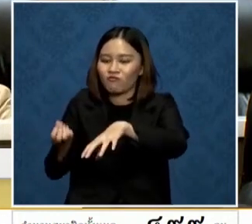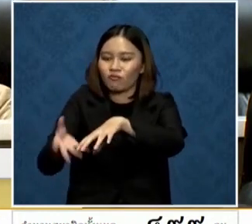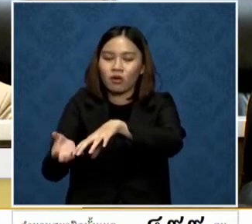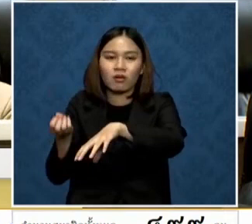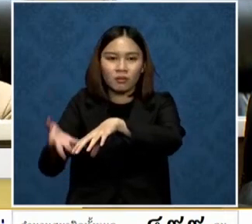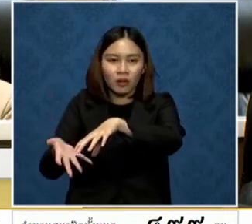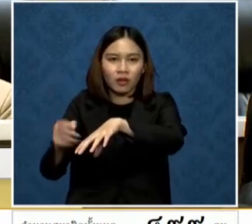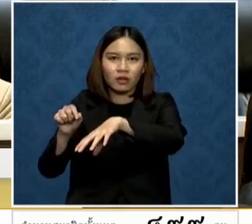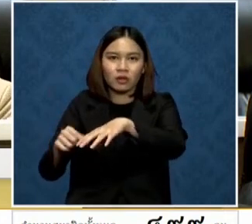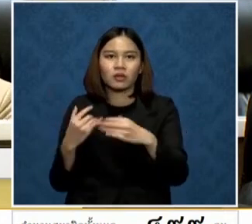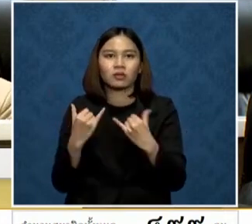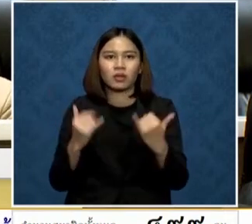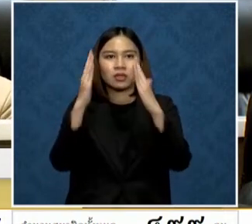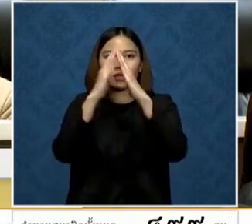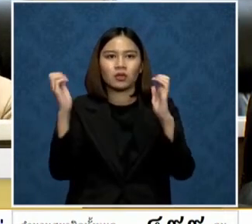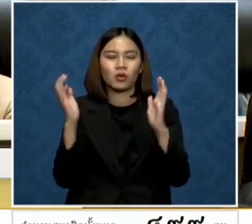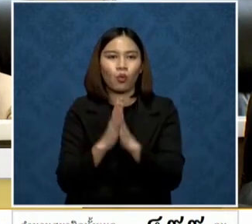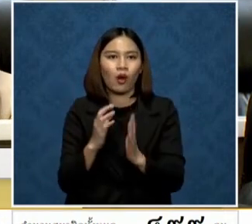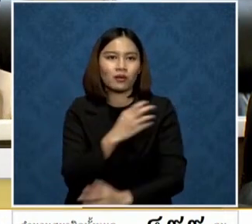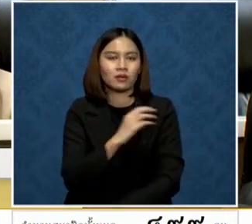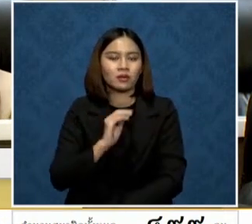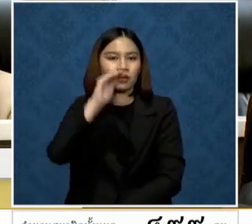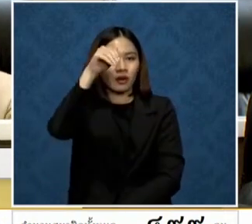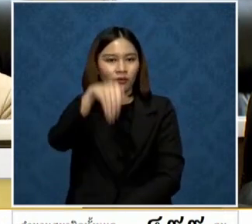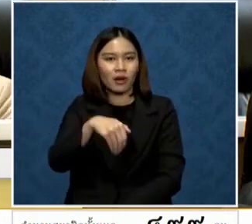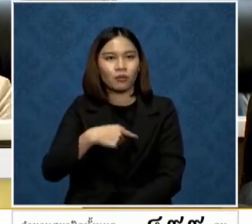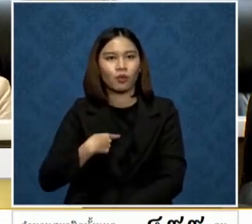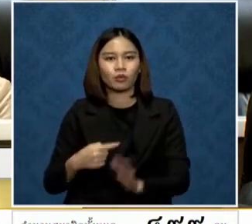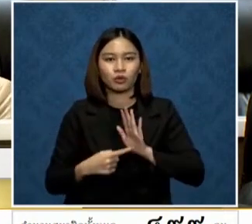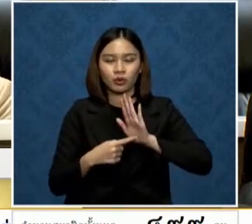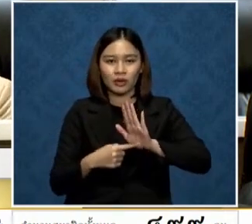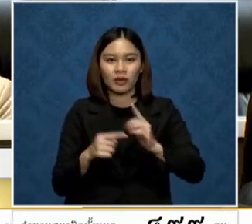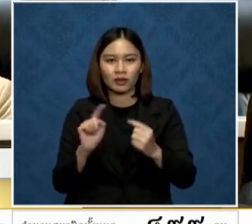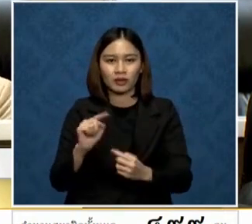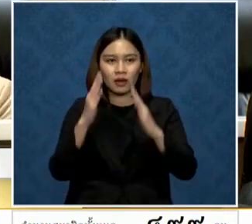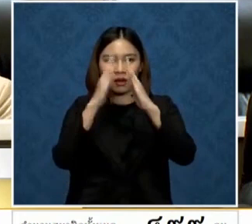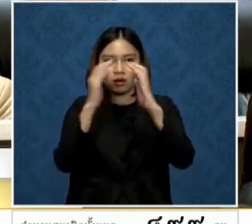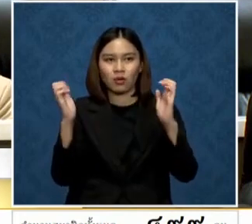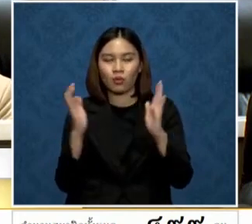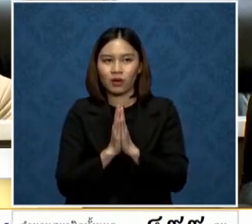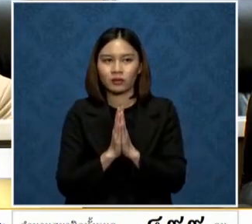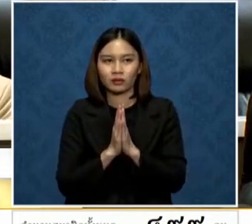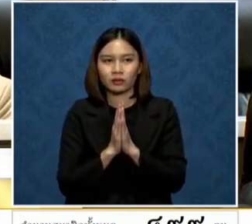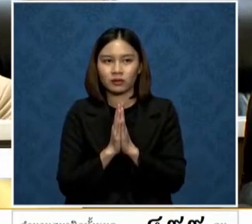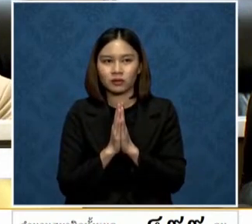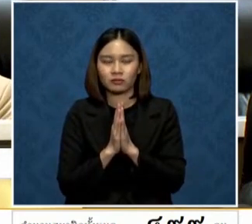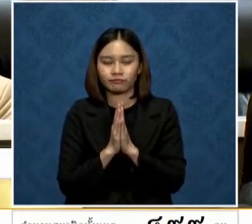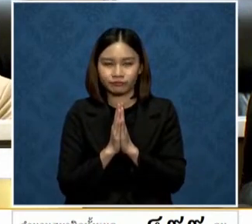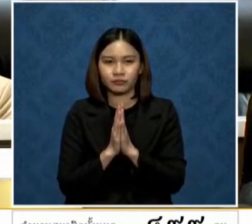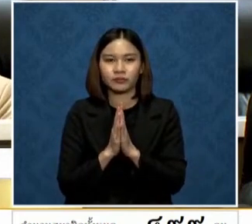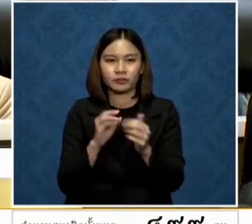ปัจจุบันวัดในเทศบาลเมืองโดยเฉพาะผมยกตัวอย่างอย่างวัดอ่าของท่านเจ้า